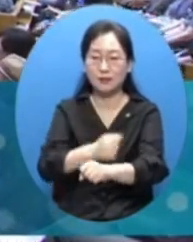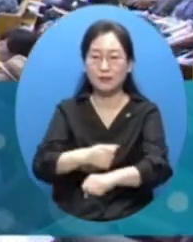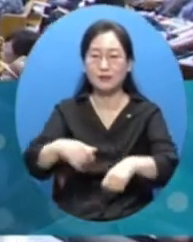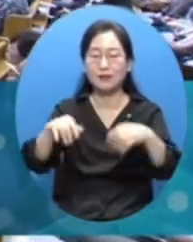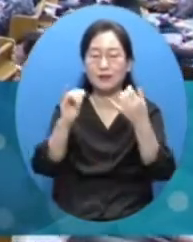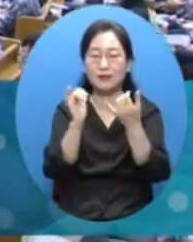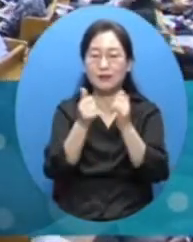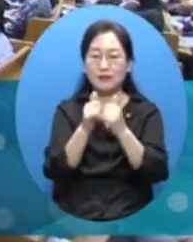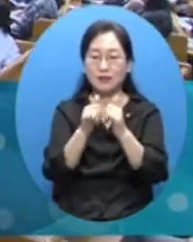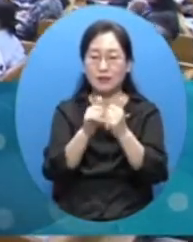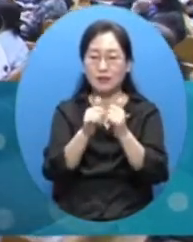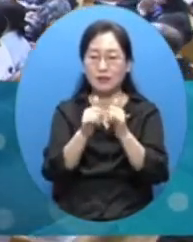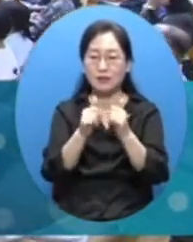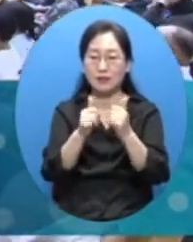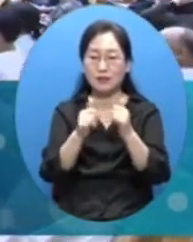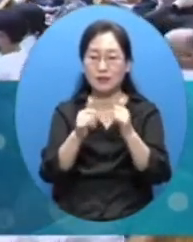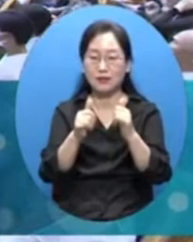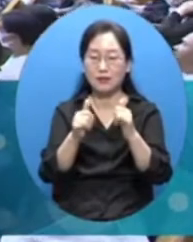사랑하는